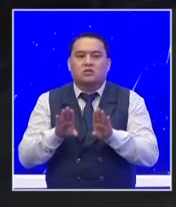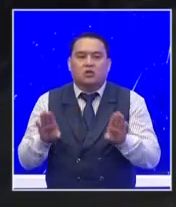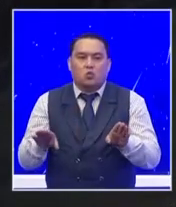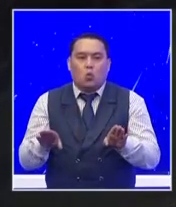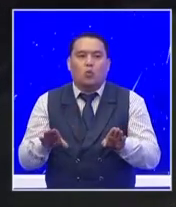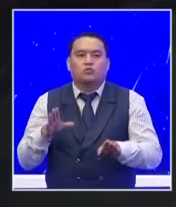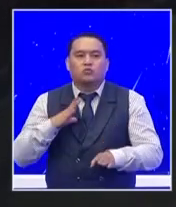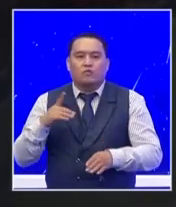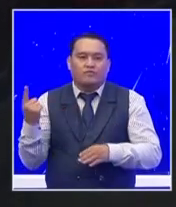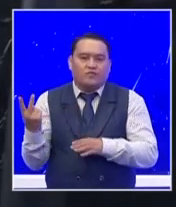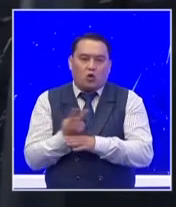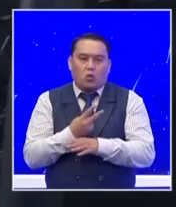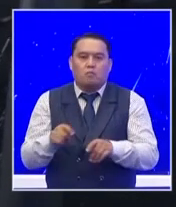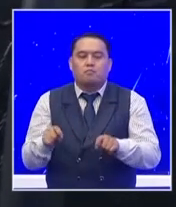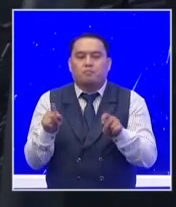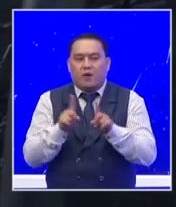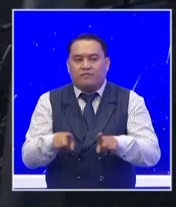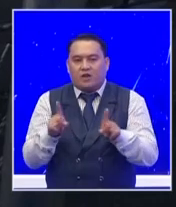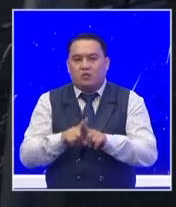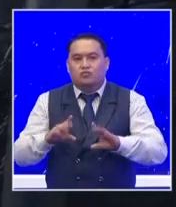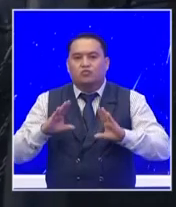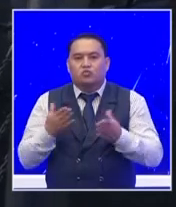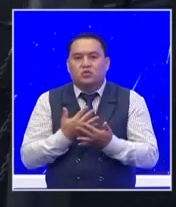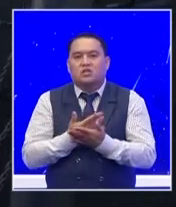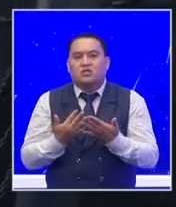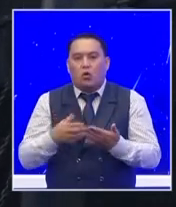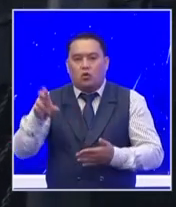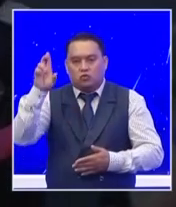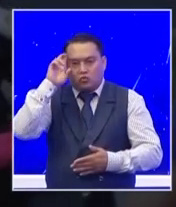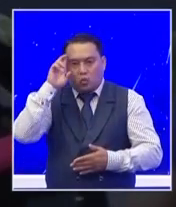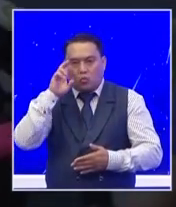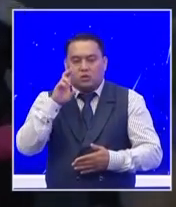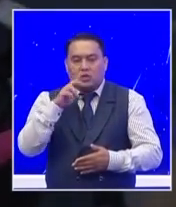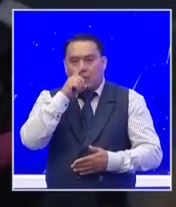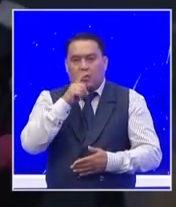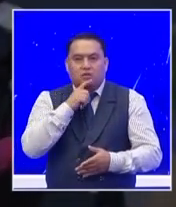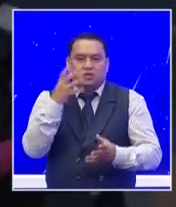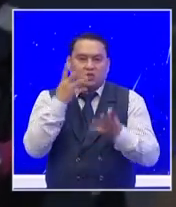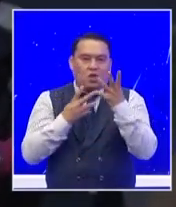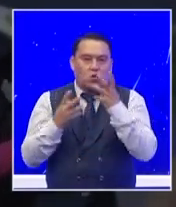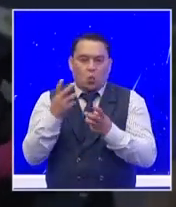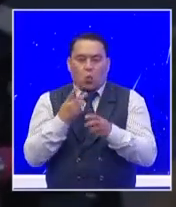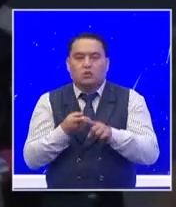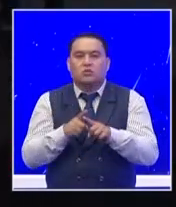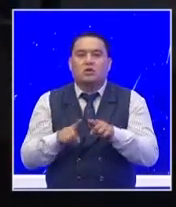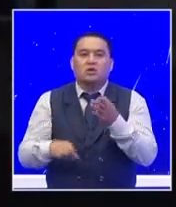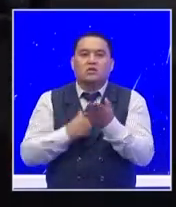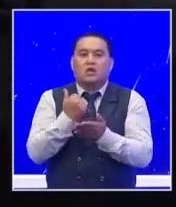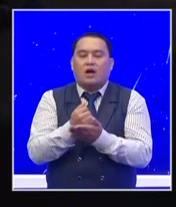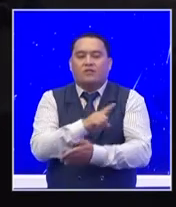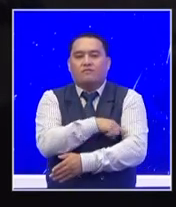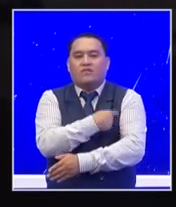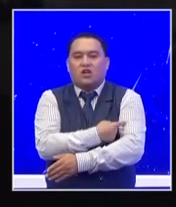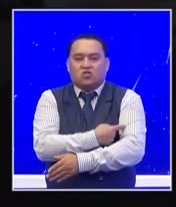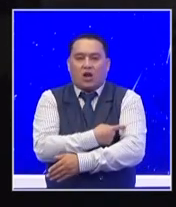на вероятность второй волны коронавируса, уже случившейся в нескольких странах, многие люди недостаточно серьезно отнеслись к постановлению главного санитарного